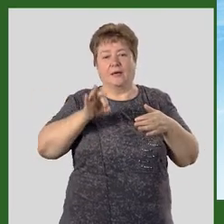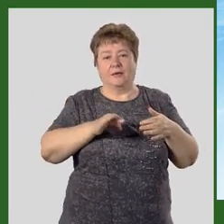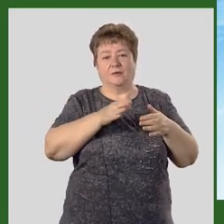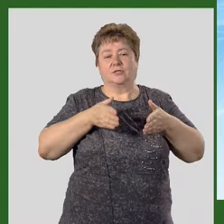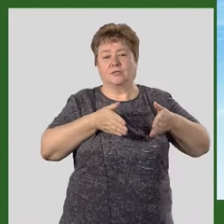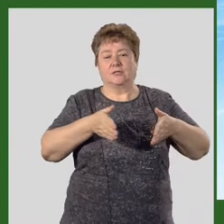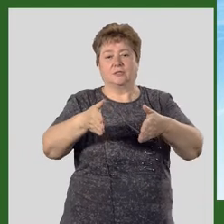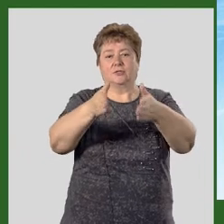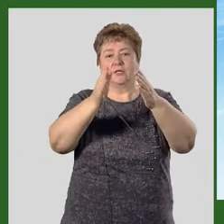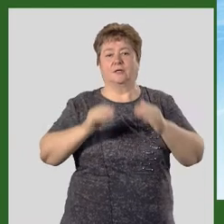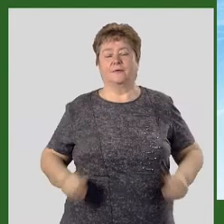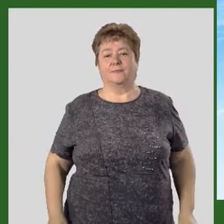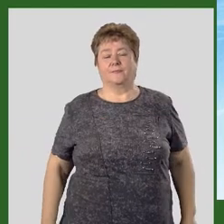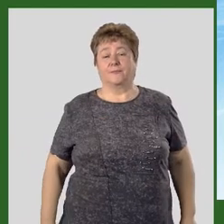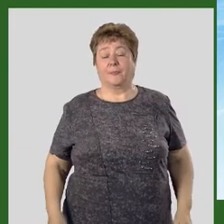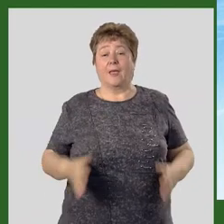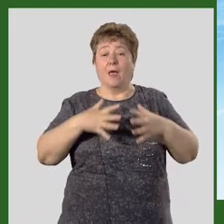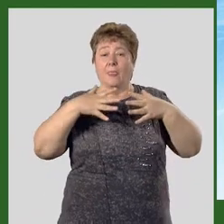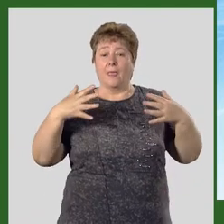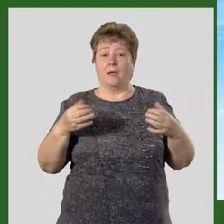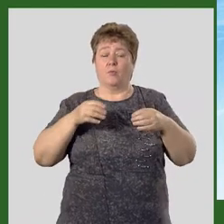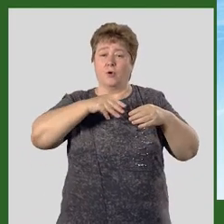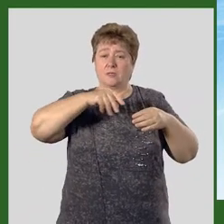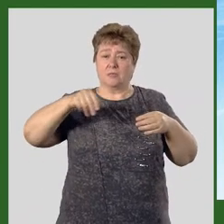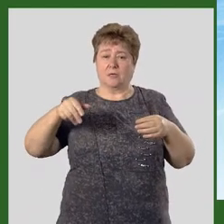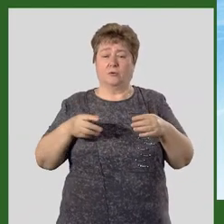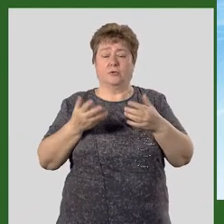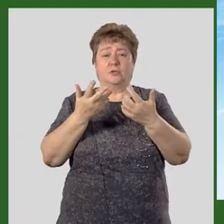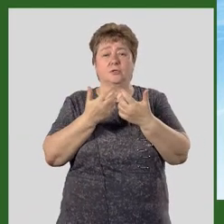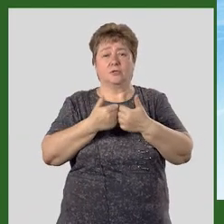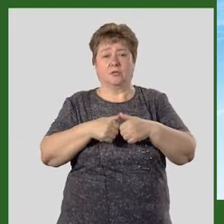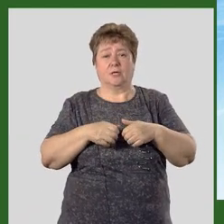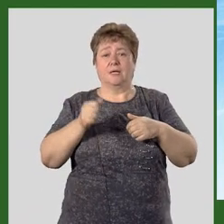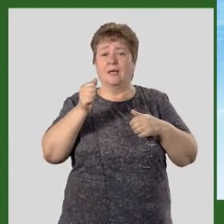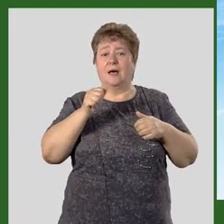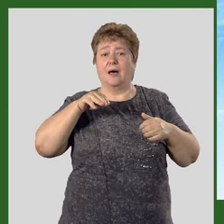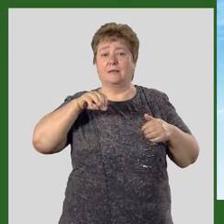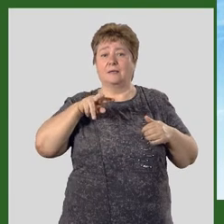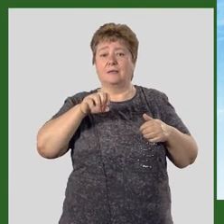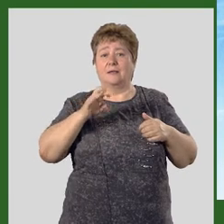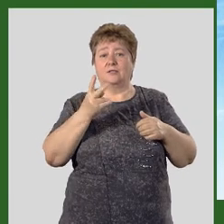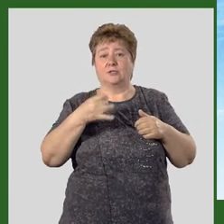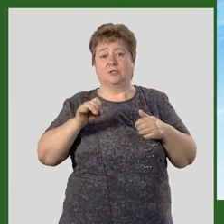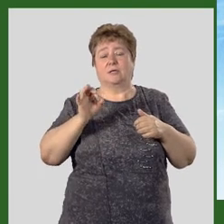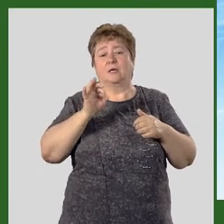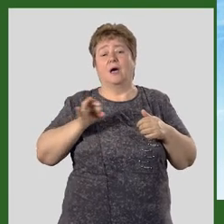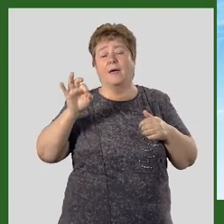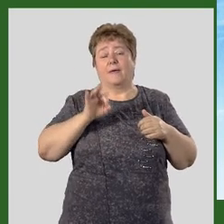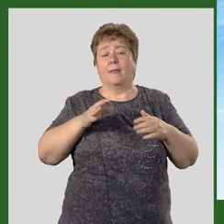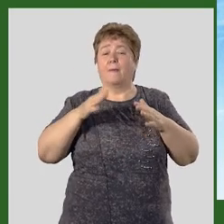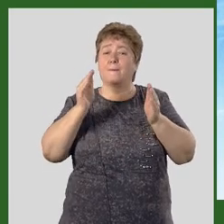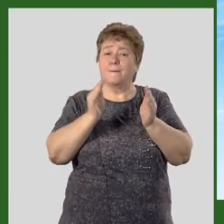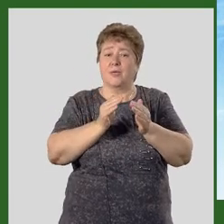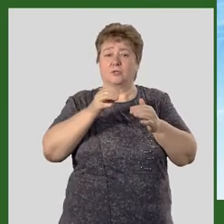океанические течения. Наиболее соленым считается Атлантический океан,